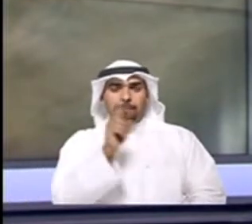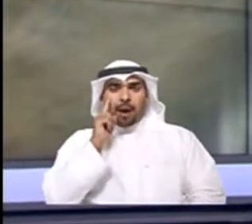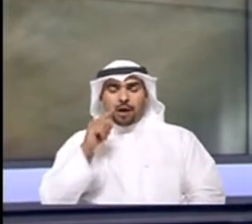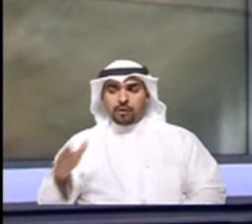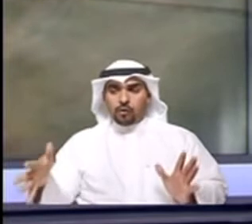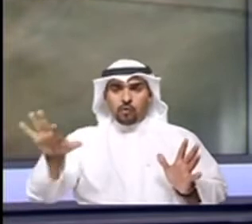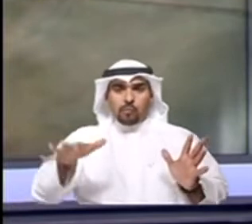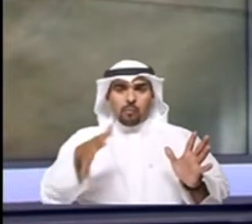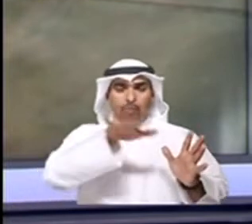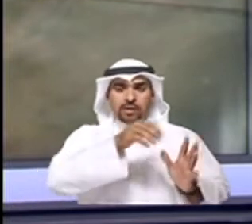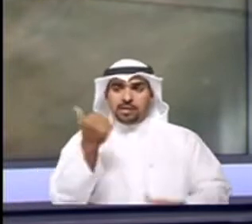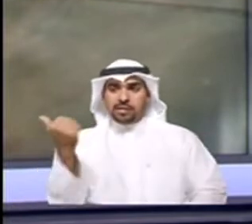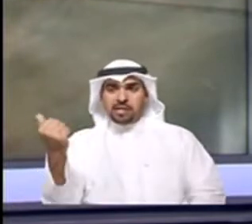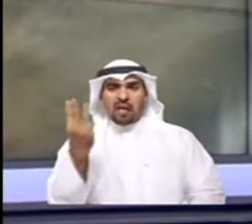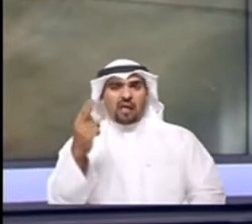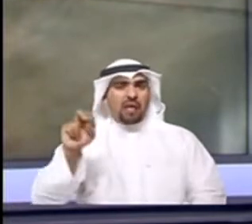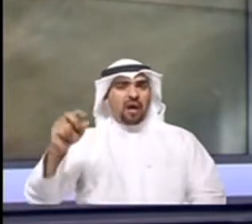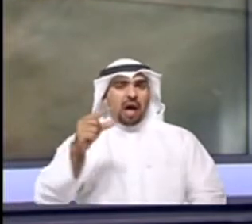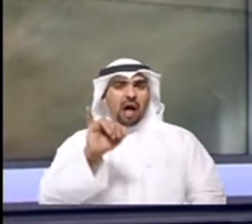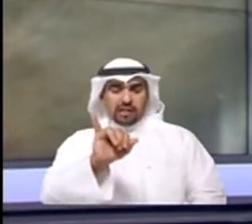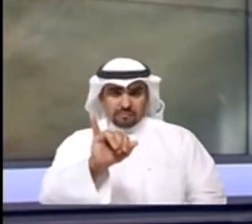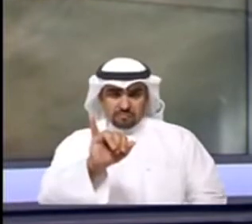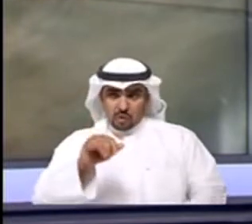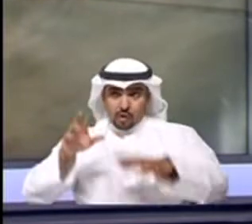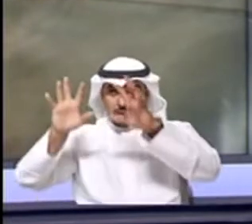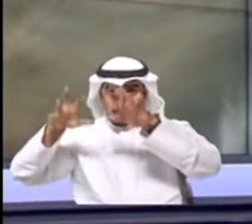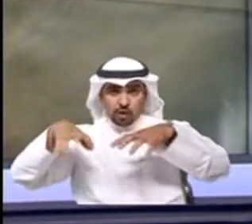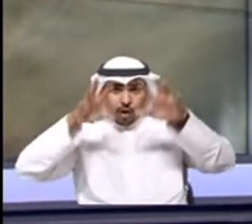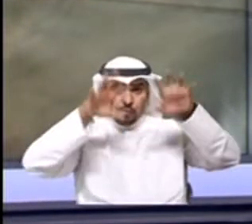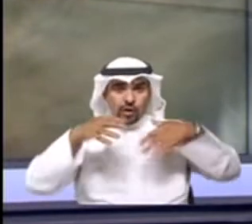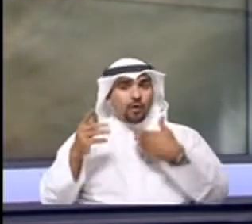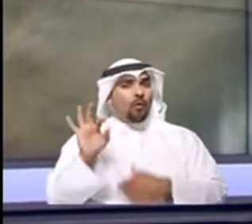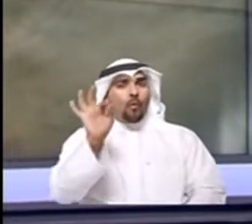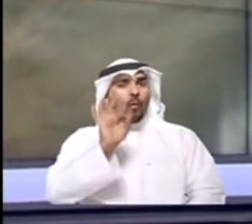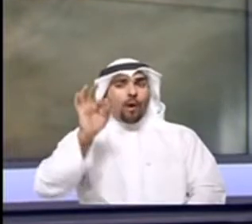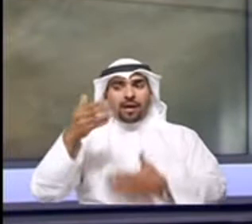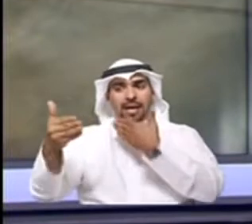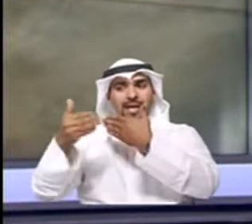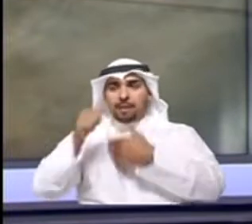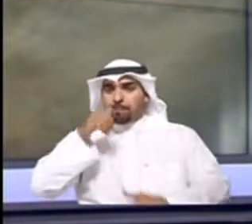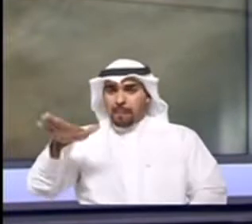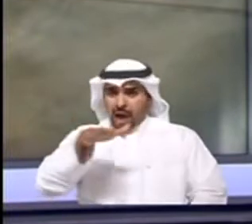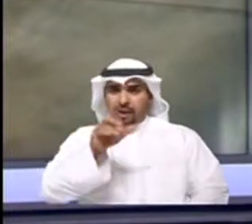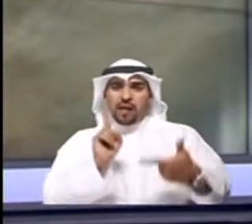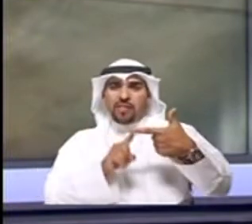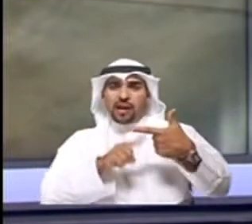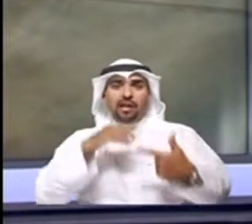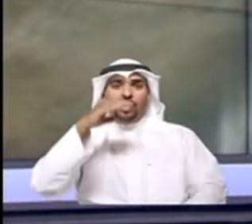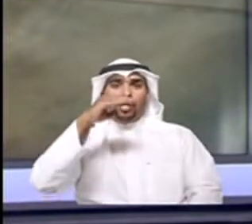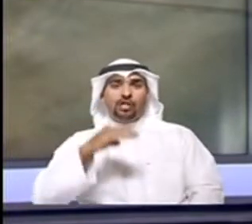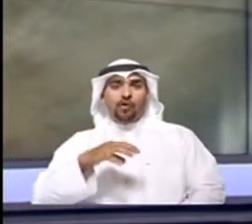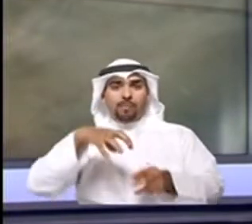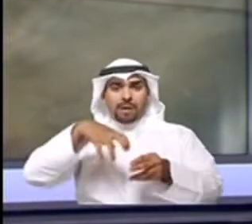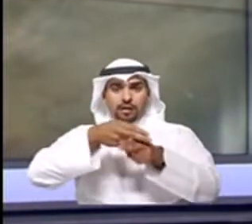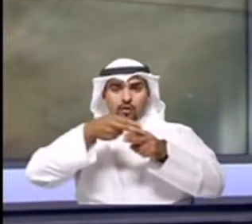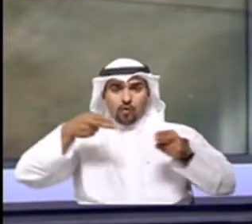ايضا مستمر، فرص الامطار راح تكون موجوده لكن على البحر او اغلبها راح يكون على المناطق الجنوبيه والبحر، فرص رذاذ الامطار راح تكون